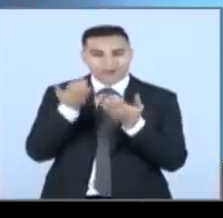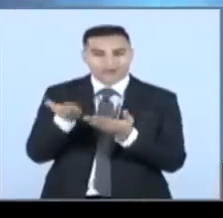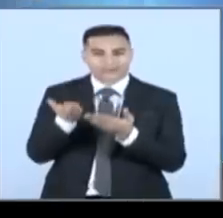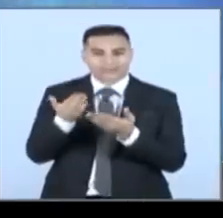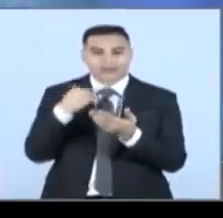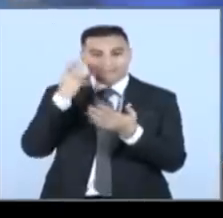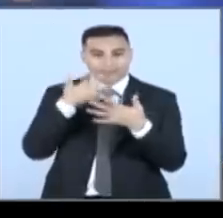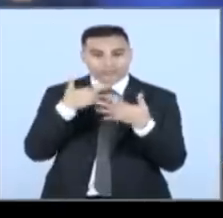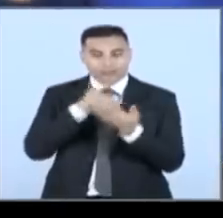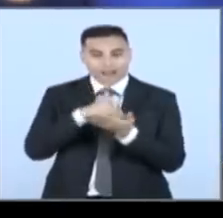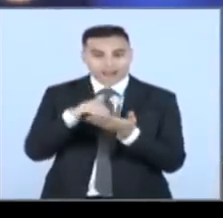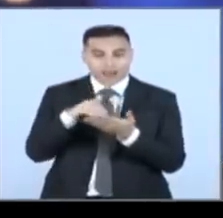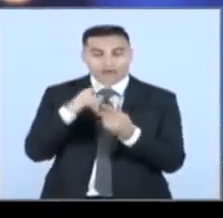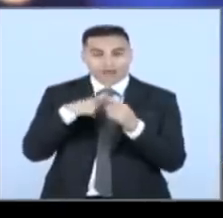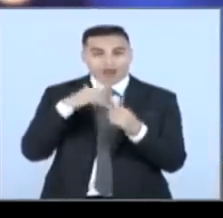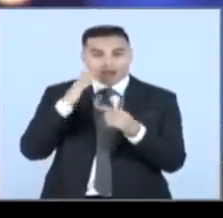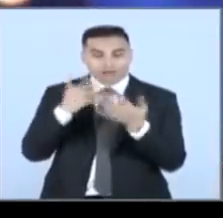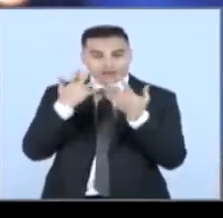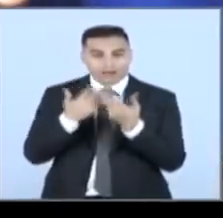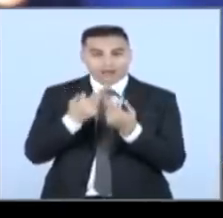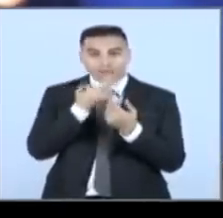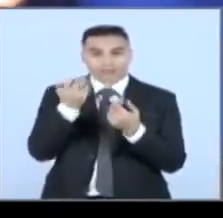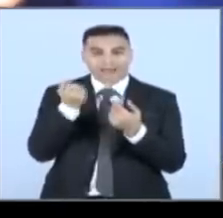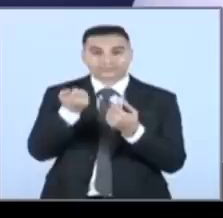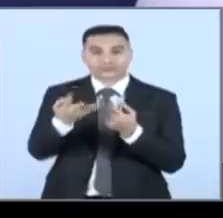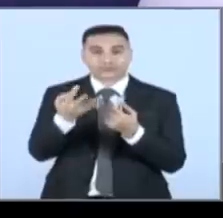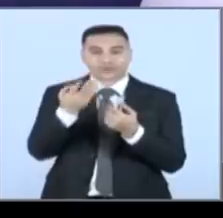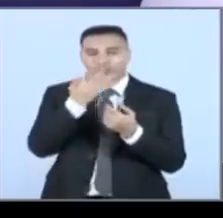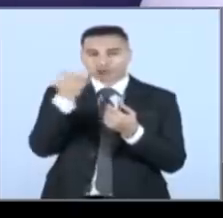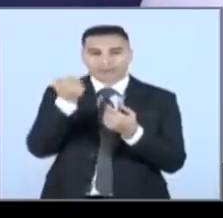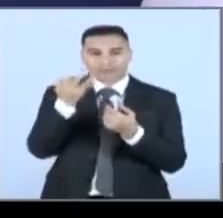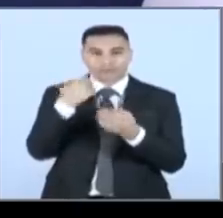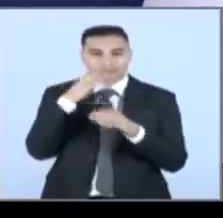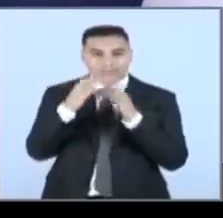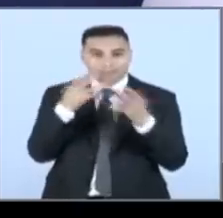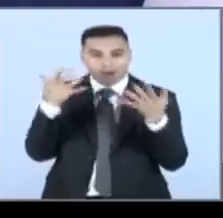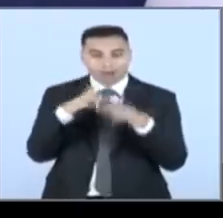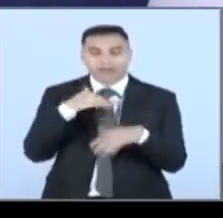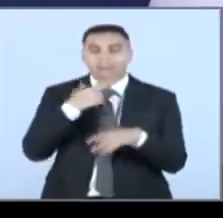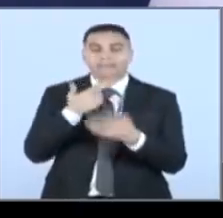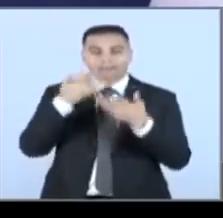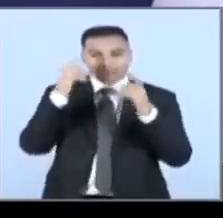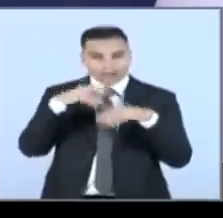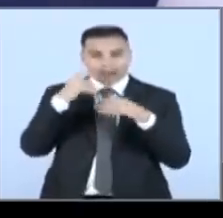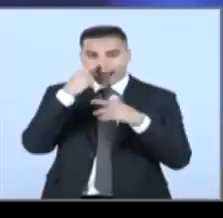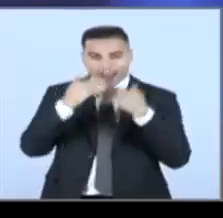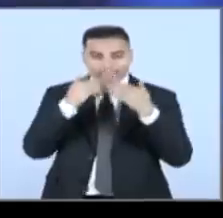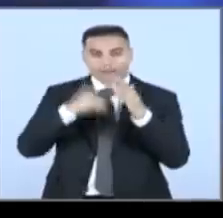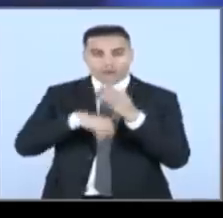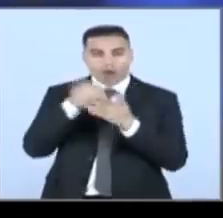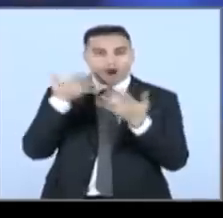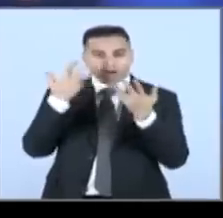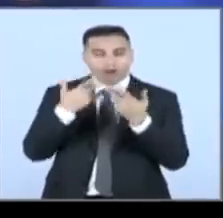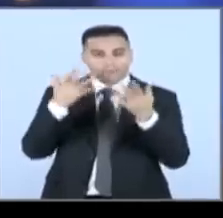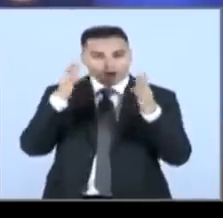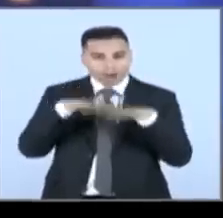مبسوطة بأدائنا لحد دلوقتي وإننا قدرنا نجمع 335 نقطة. أتمنى إن احنا نكمل على نفس الأداء ونجمع أكبر عدد من النقط عشان